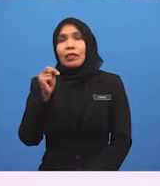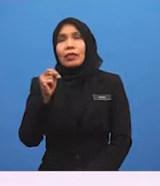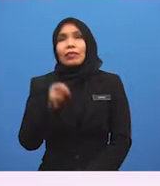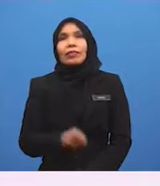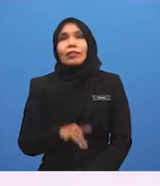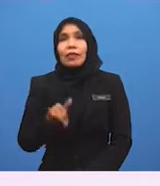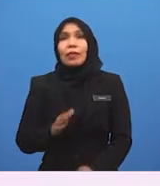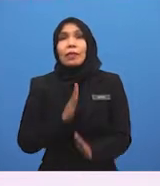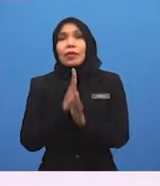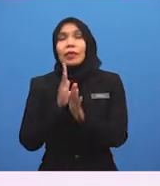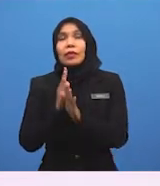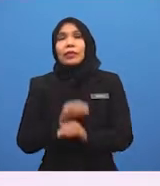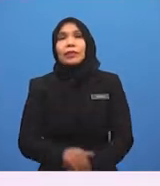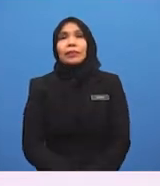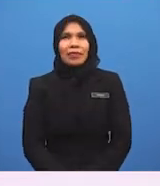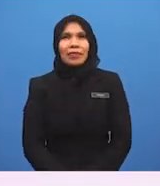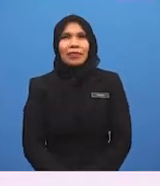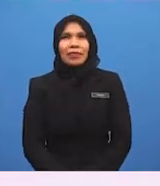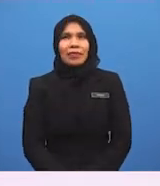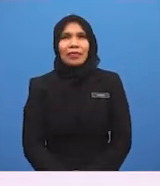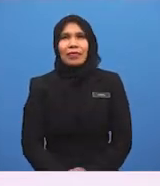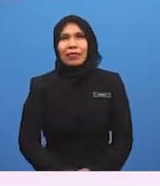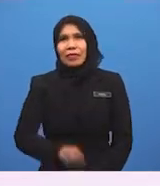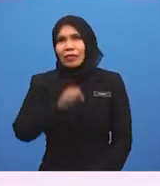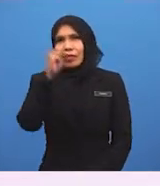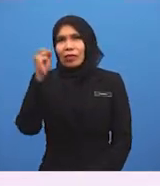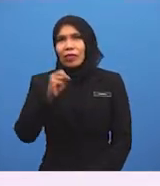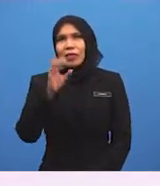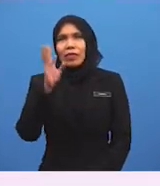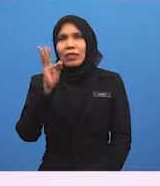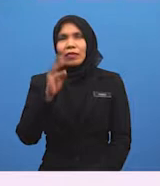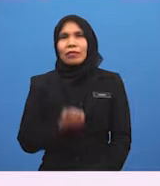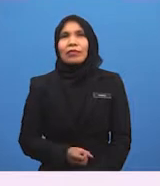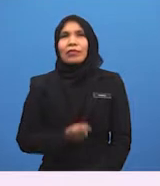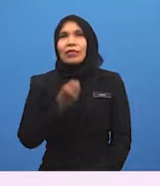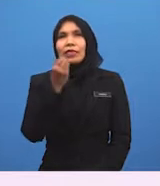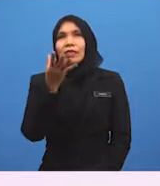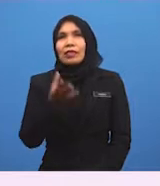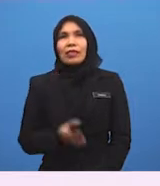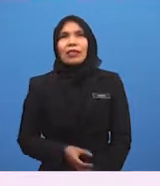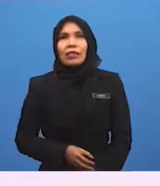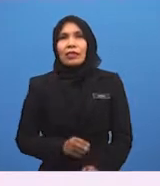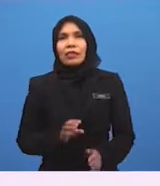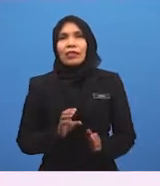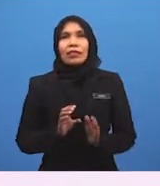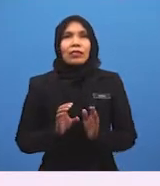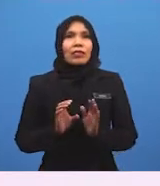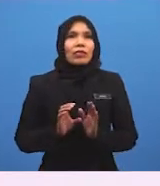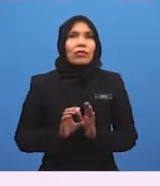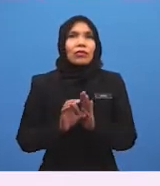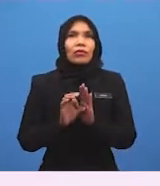makanan. Soalan 6. Nyatakan contoh tindakan adil terhadap